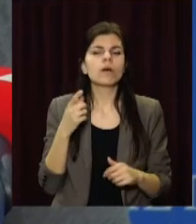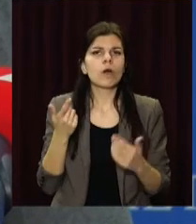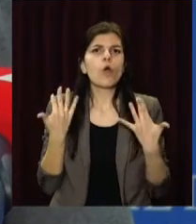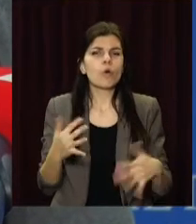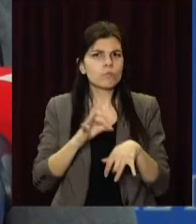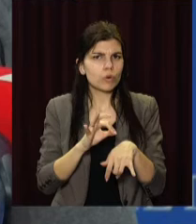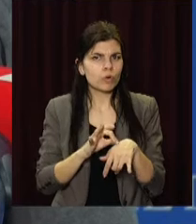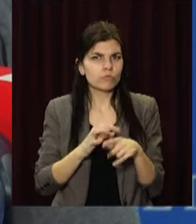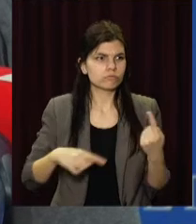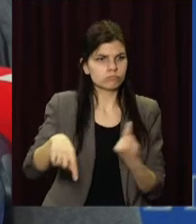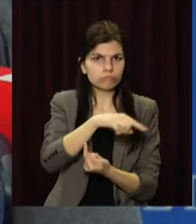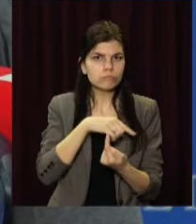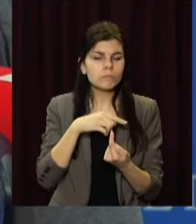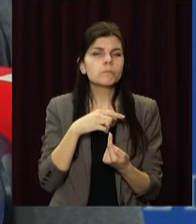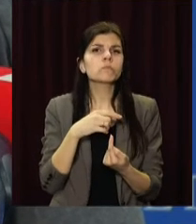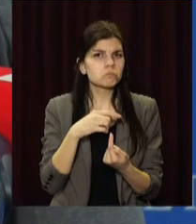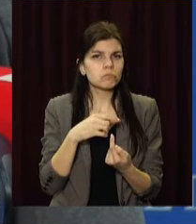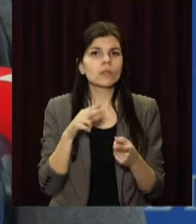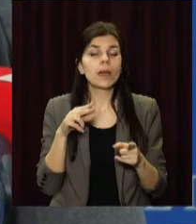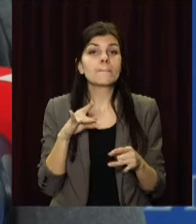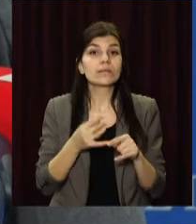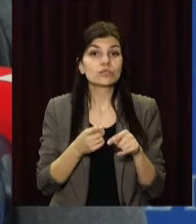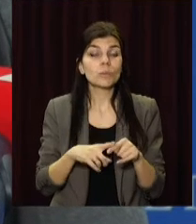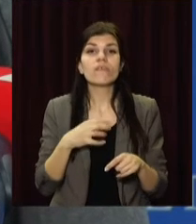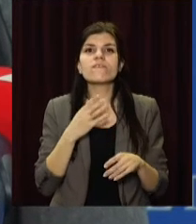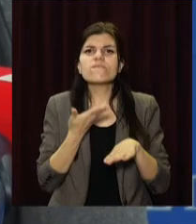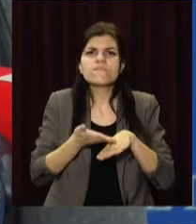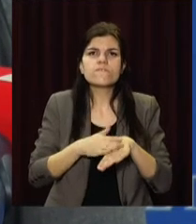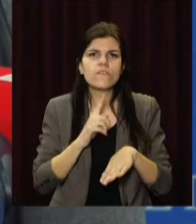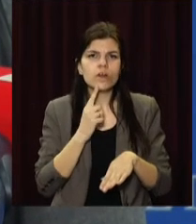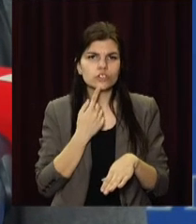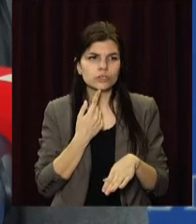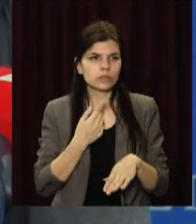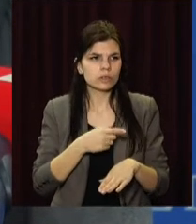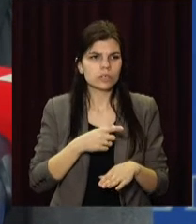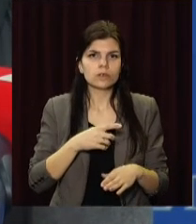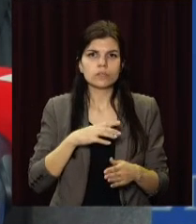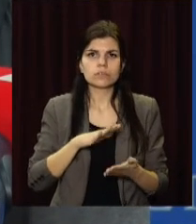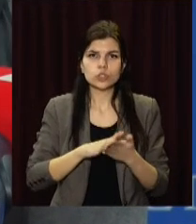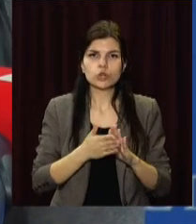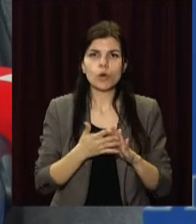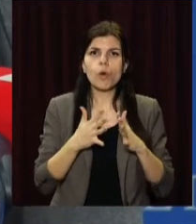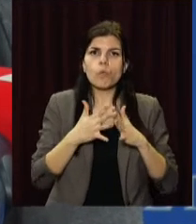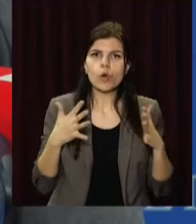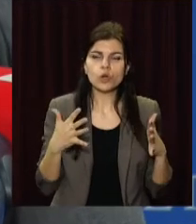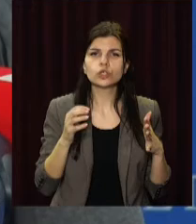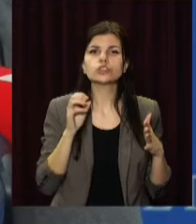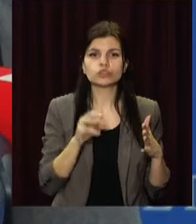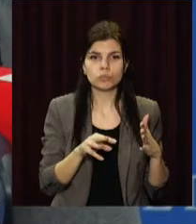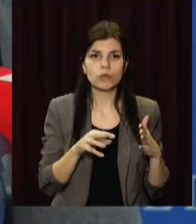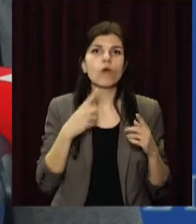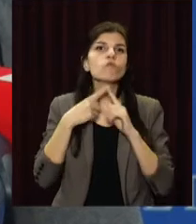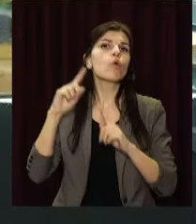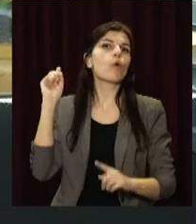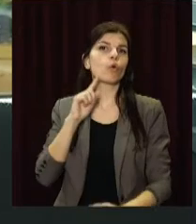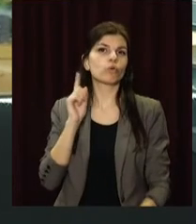осіб хворіє в оточенні. І при цьому важкість стану набагато більша, ніж у тому